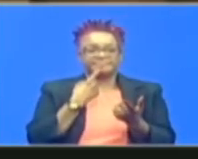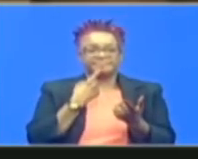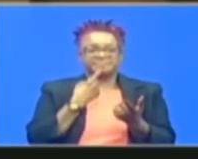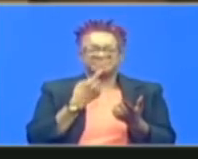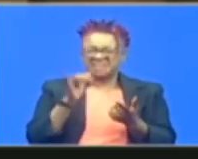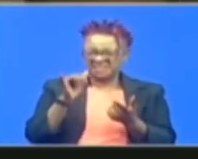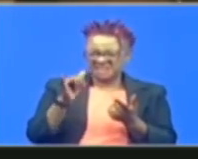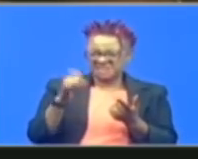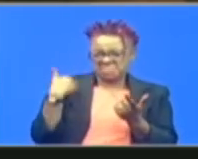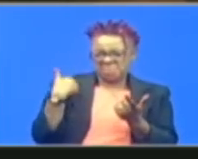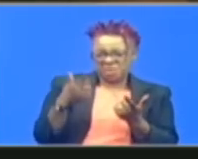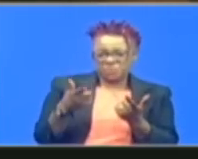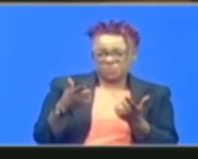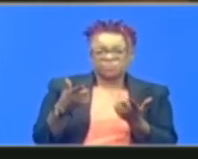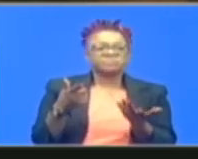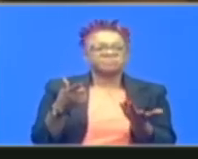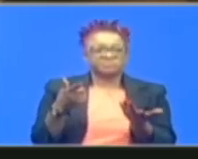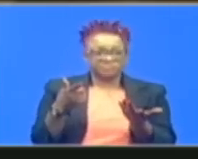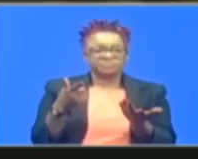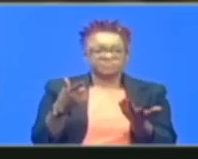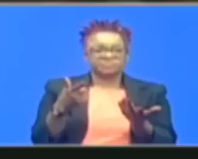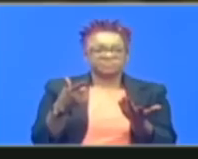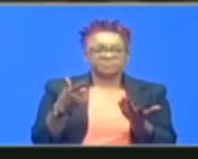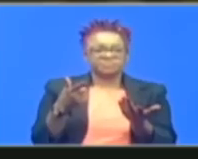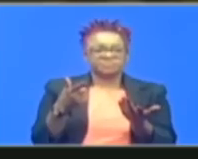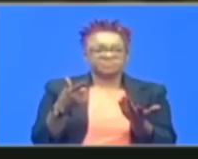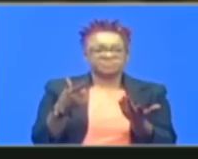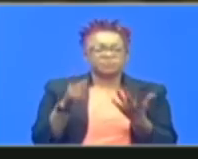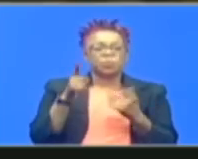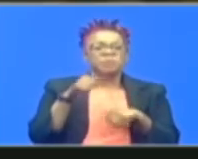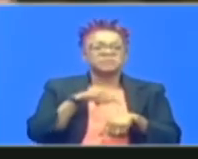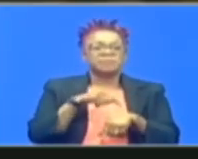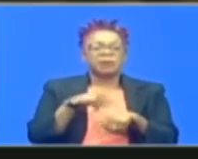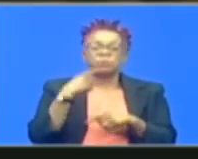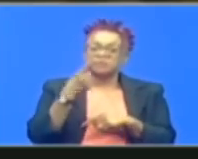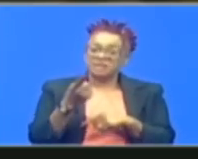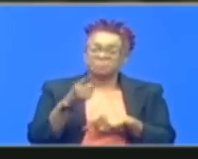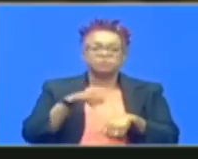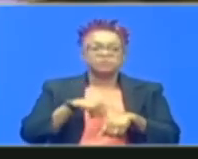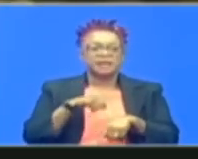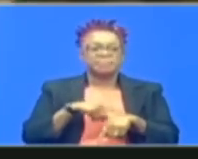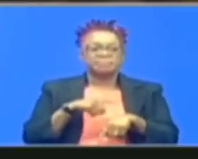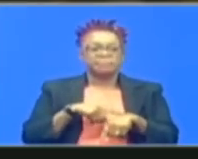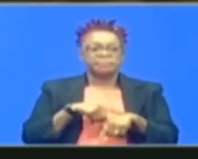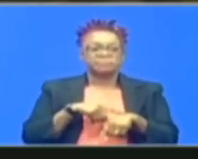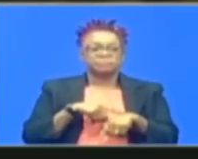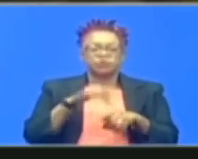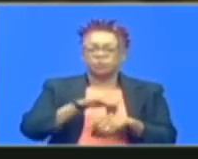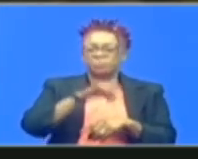inakusumbua." It's never that serious. One time I would tell him, when you start going abroad,